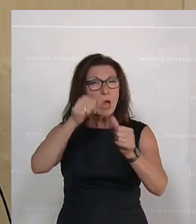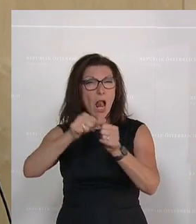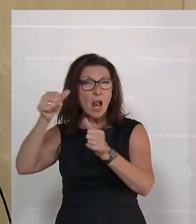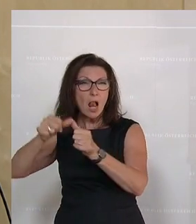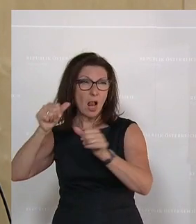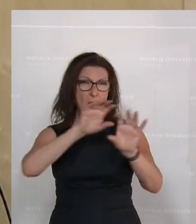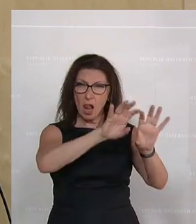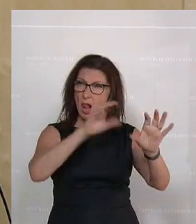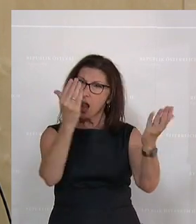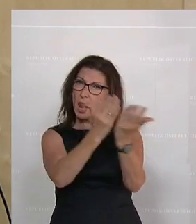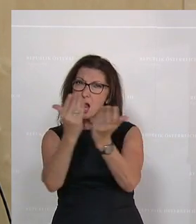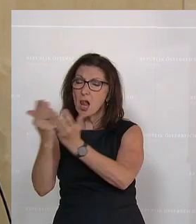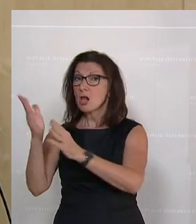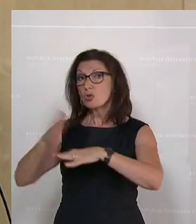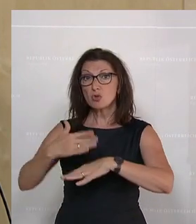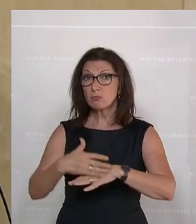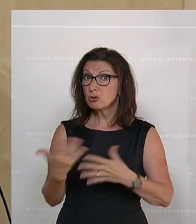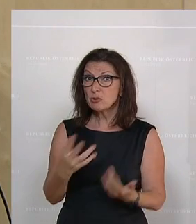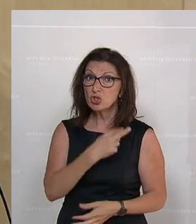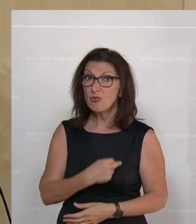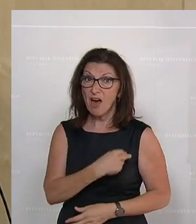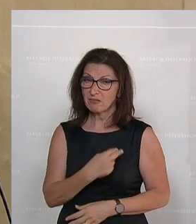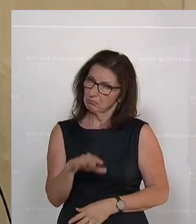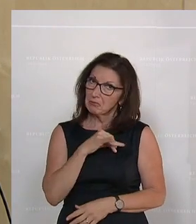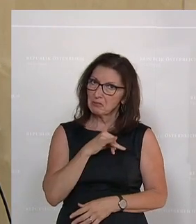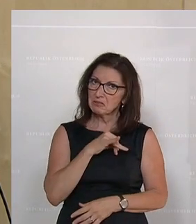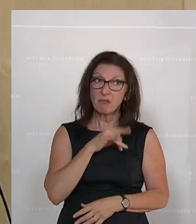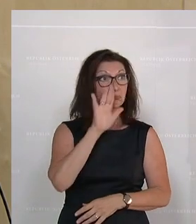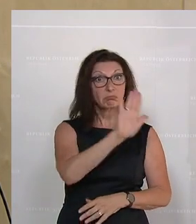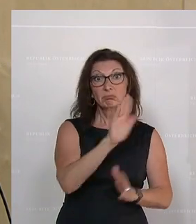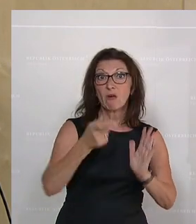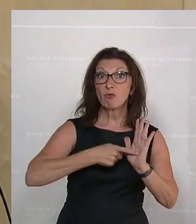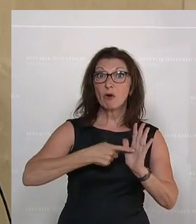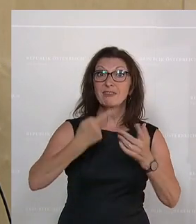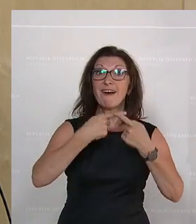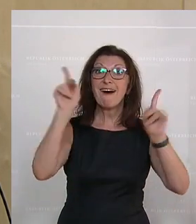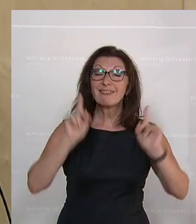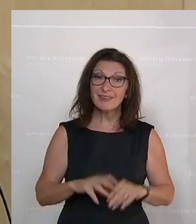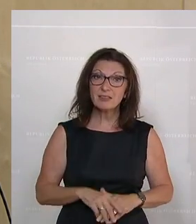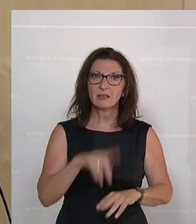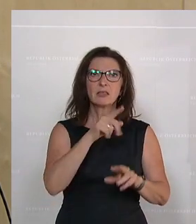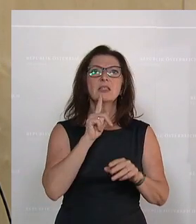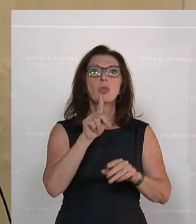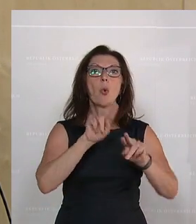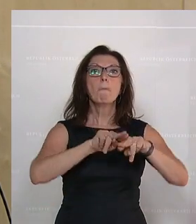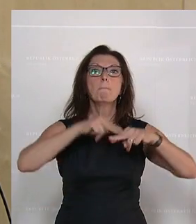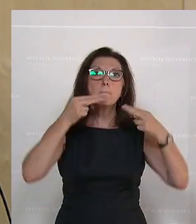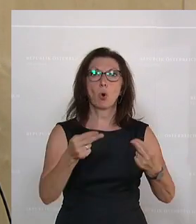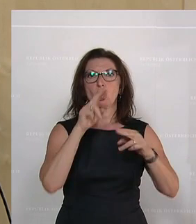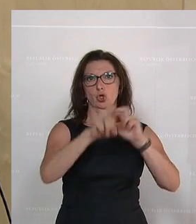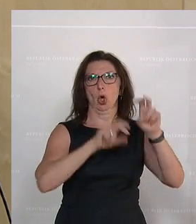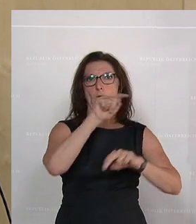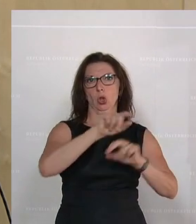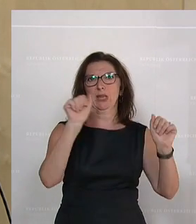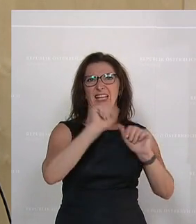also die schweiz zum beispiel ganz eine andere voraussetzung die haben nur die bundessteuern bei der bundessteuer die kalte progression abgeschafft viel